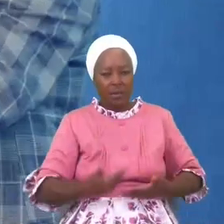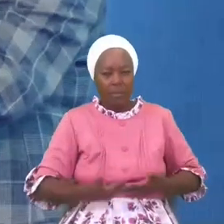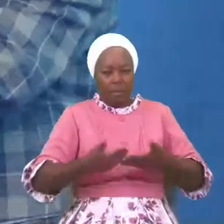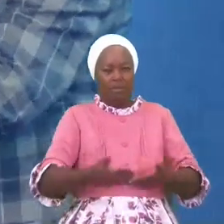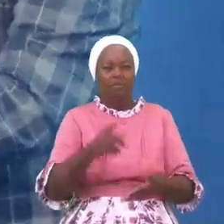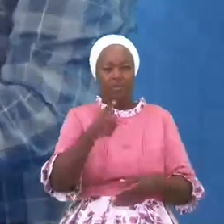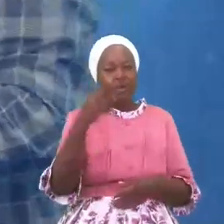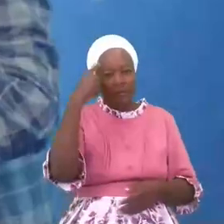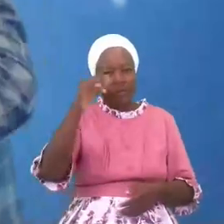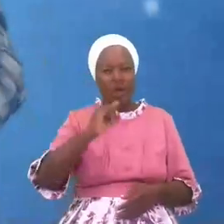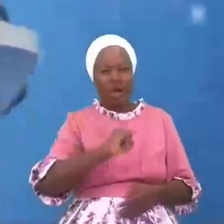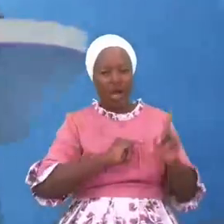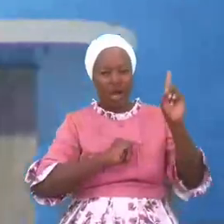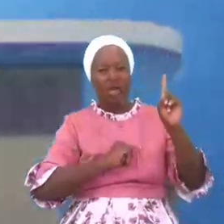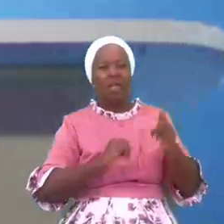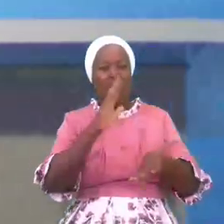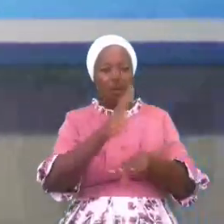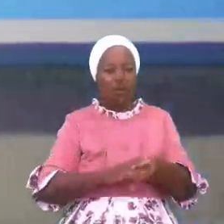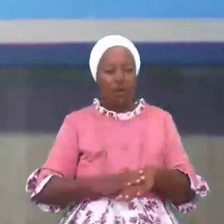car lui seul je l'ai appelé.